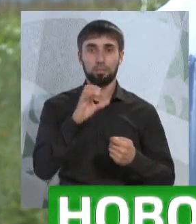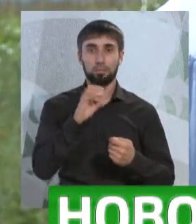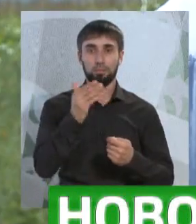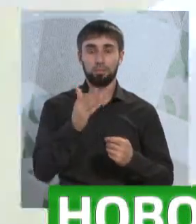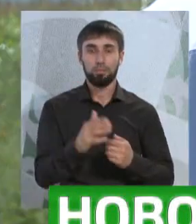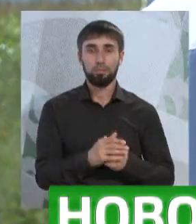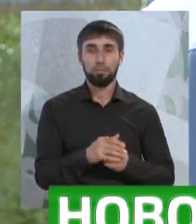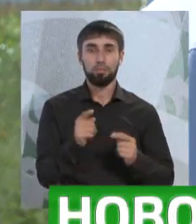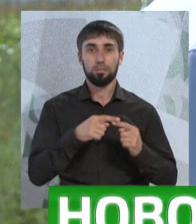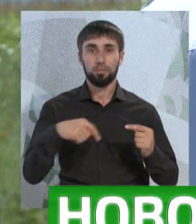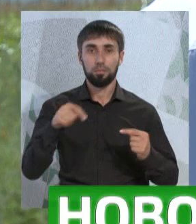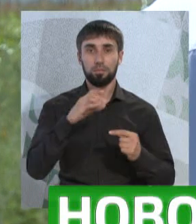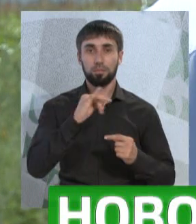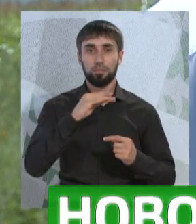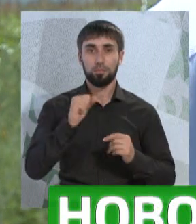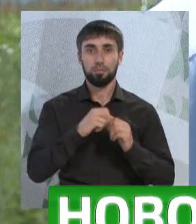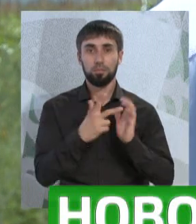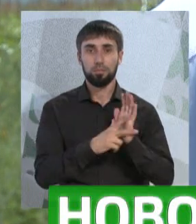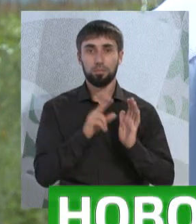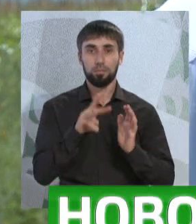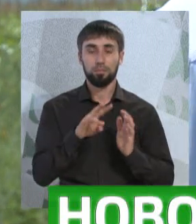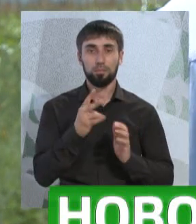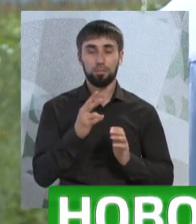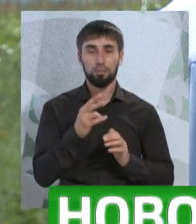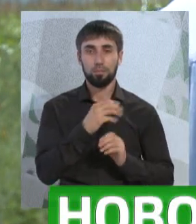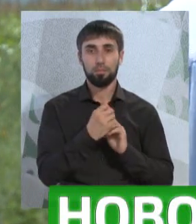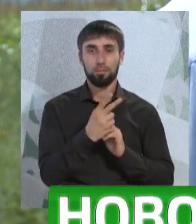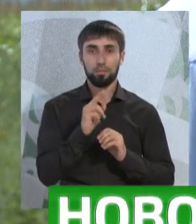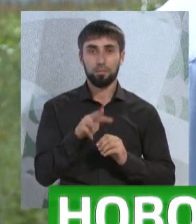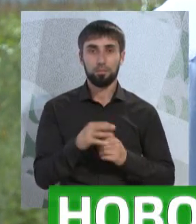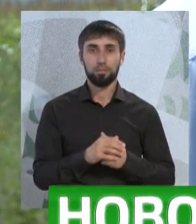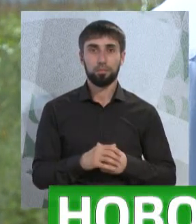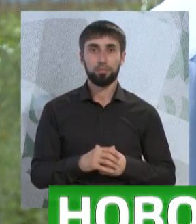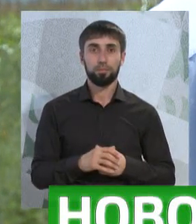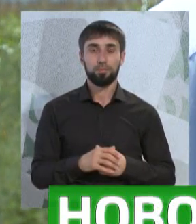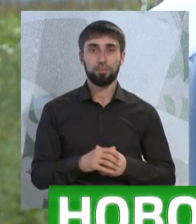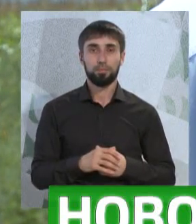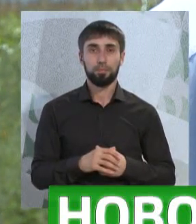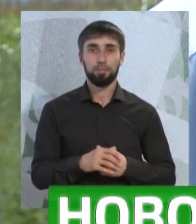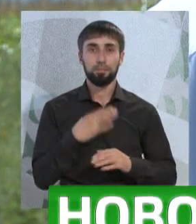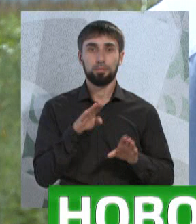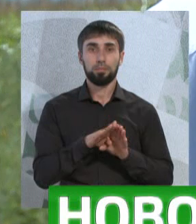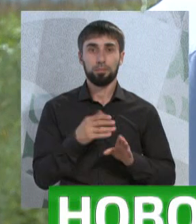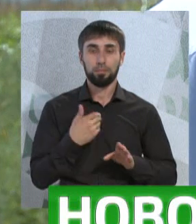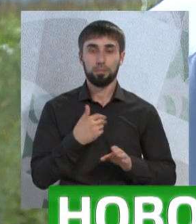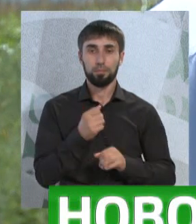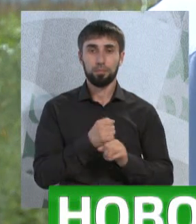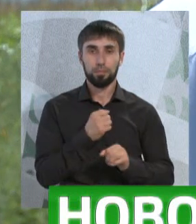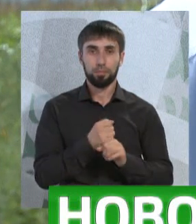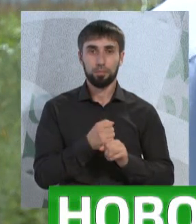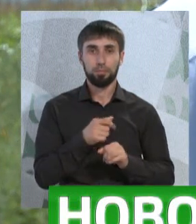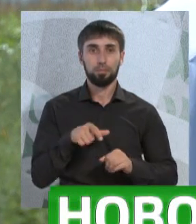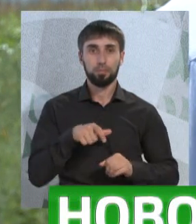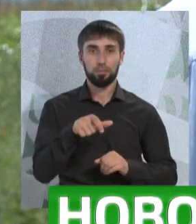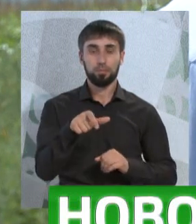Общая протяженность в Сунжинском 18 километров, на Грановском 12 километров. Также нами делаются